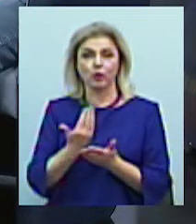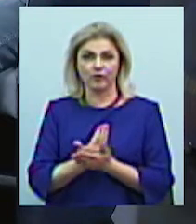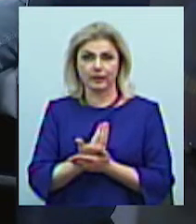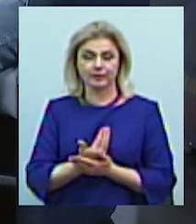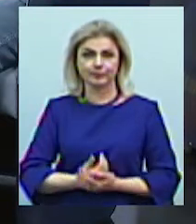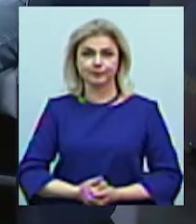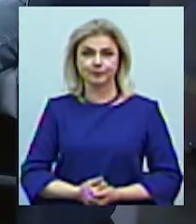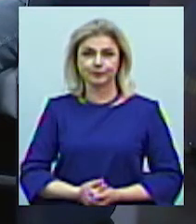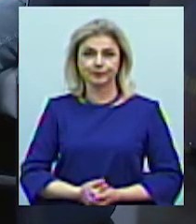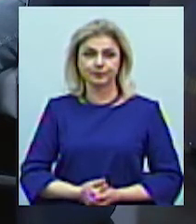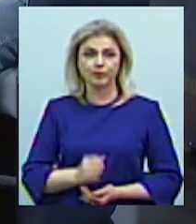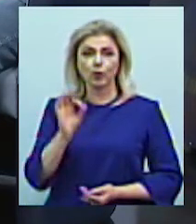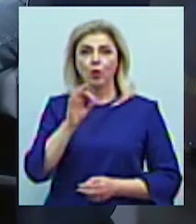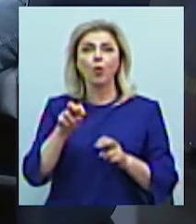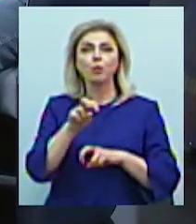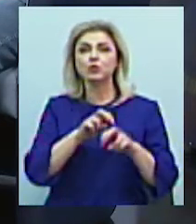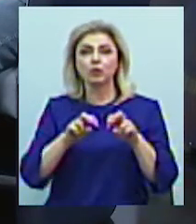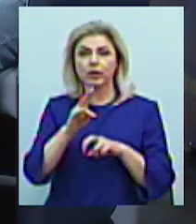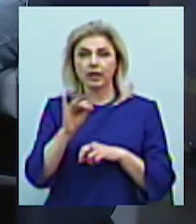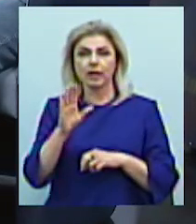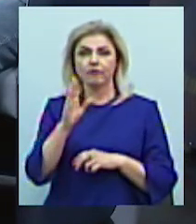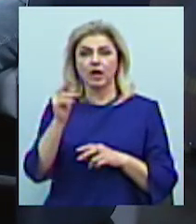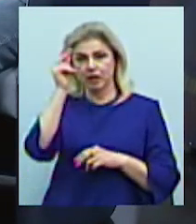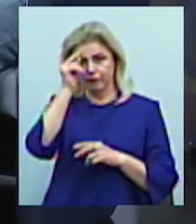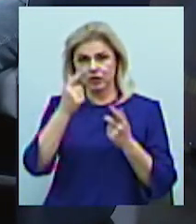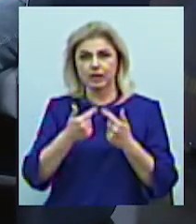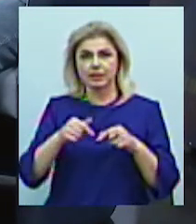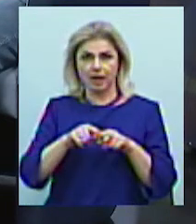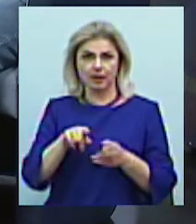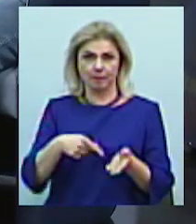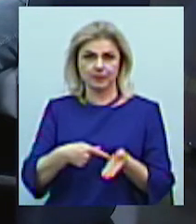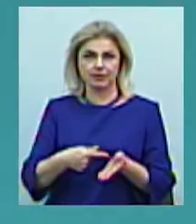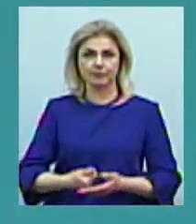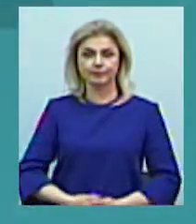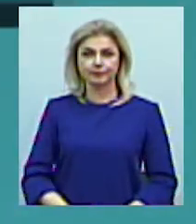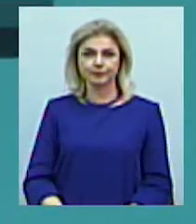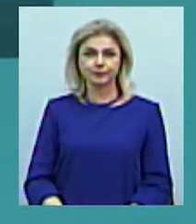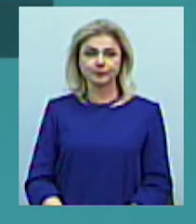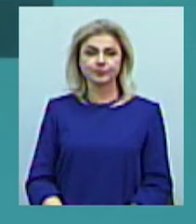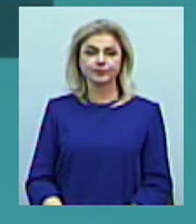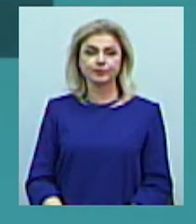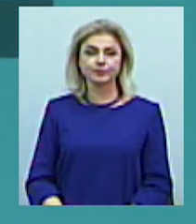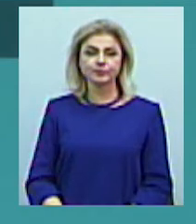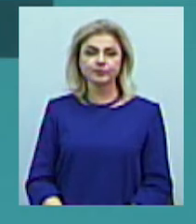Юлії Кускової про обшуки у навчальних закладах міста. Прошу.